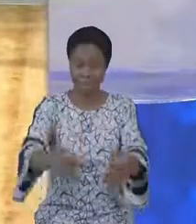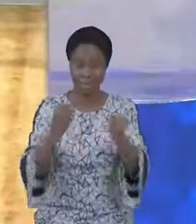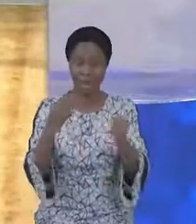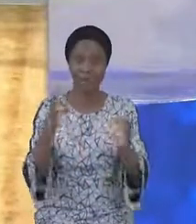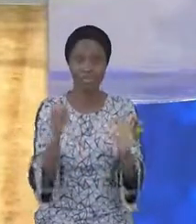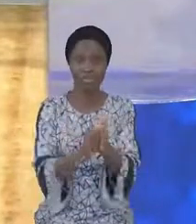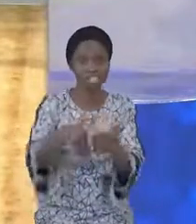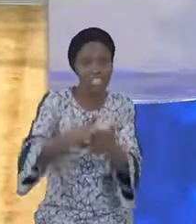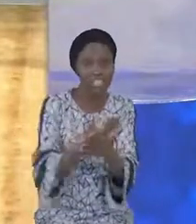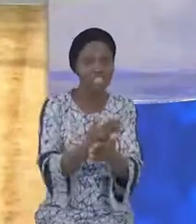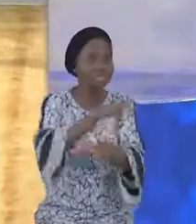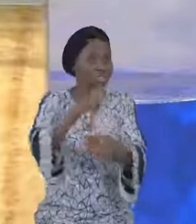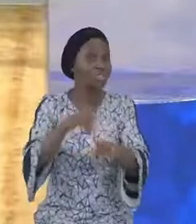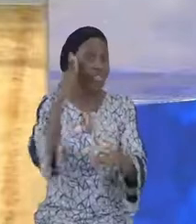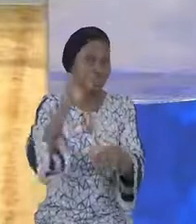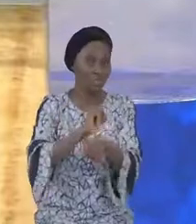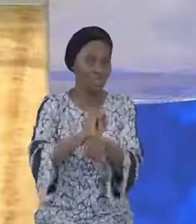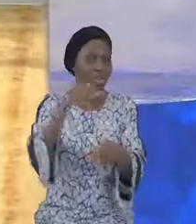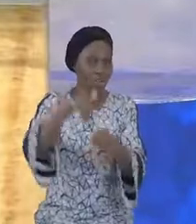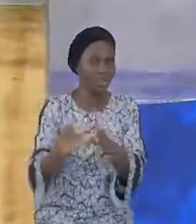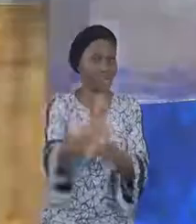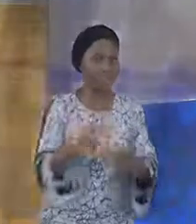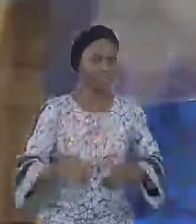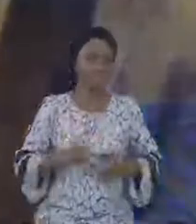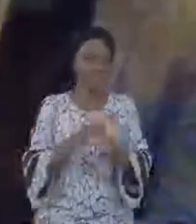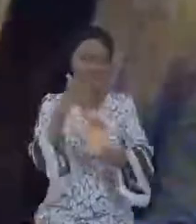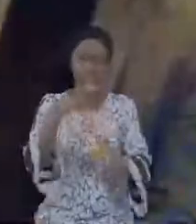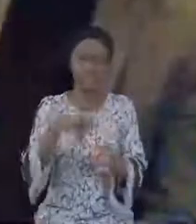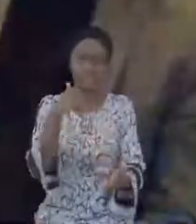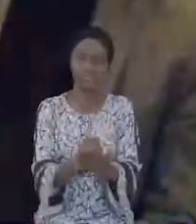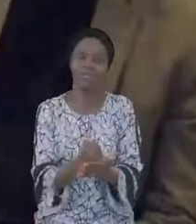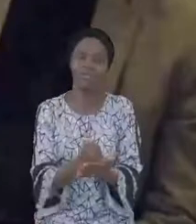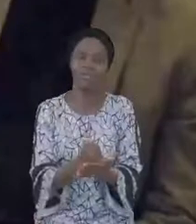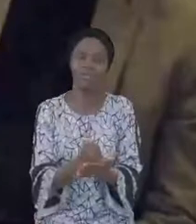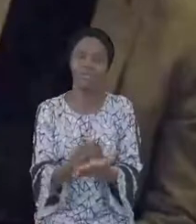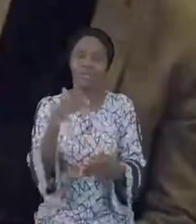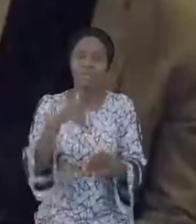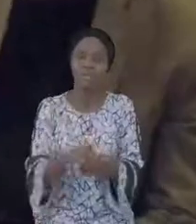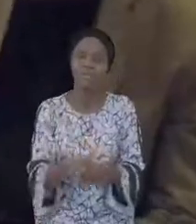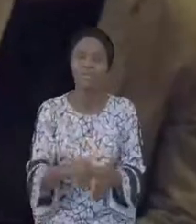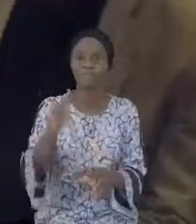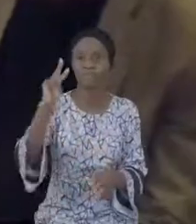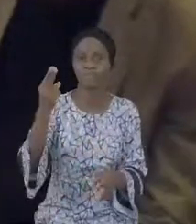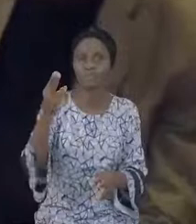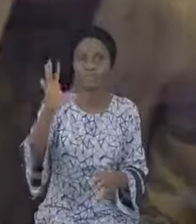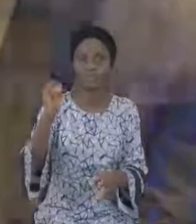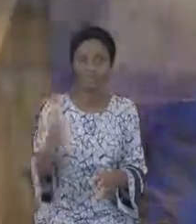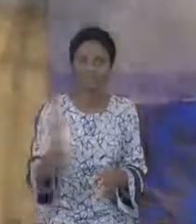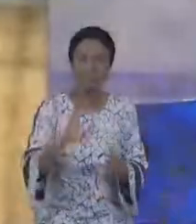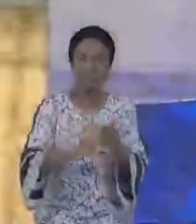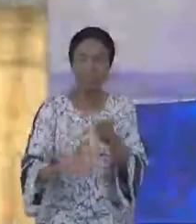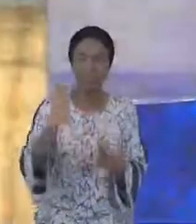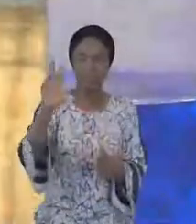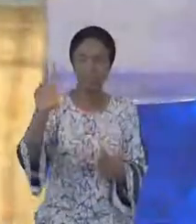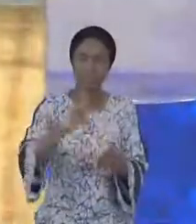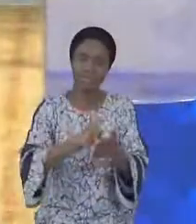nature agira dans votre vie au nom de Jésus-Christ. Deuxième Corinthiens chapitre 3,